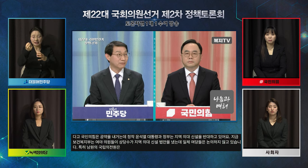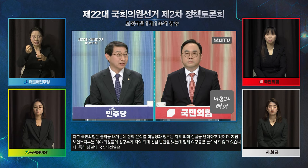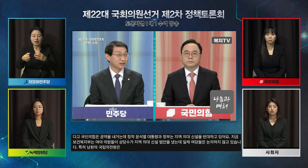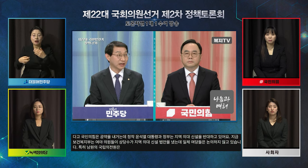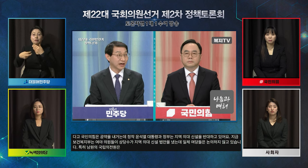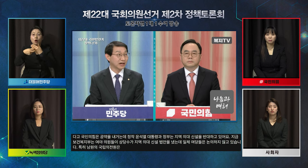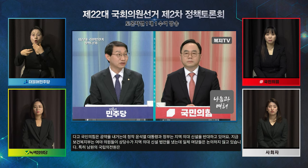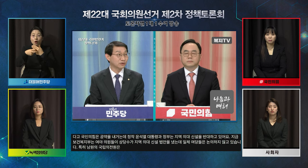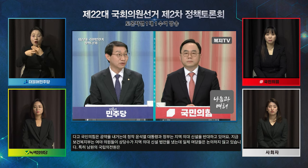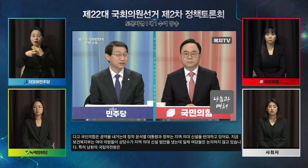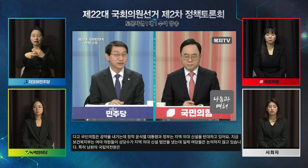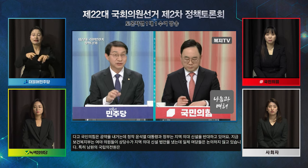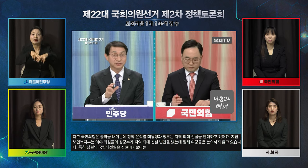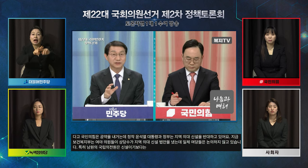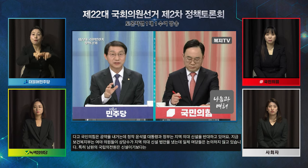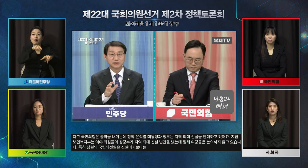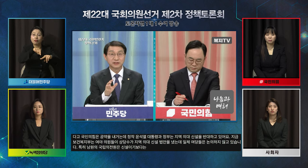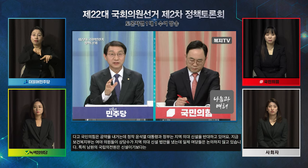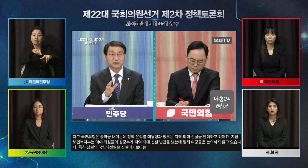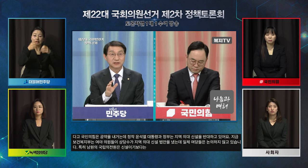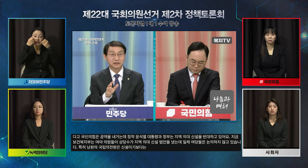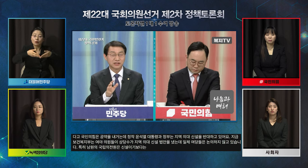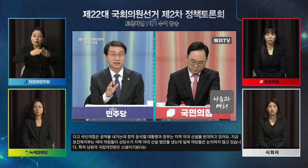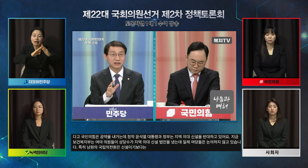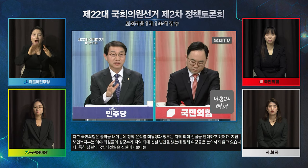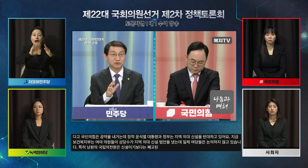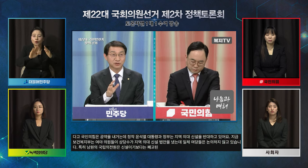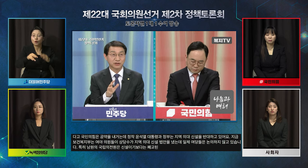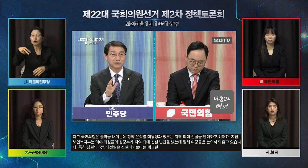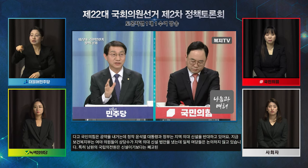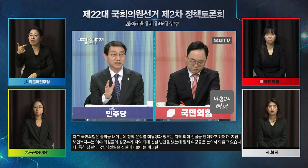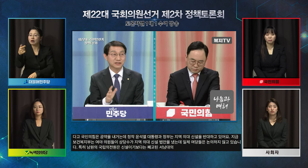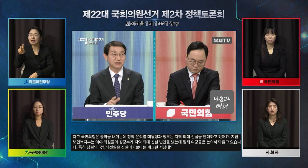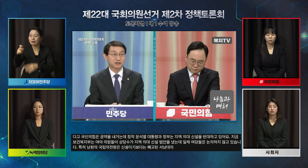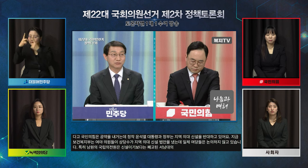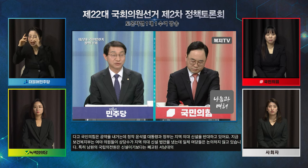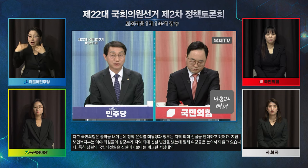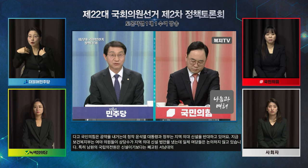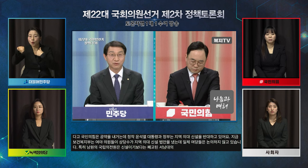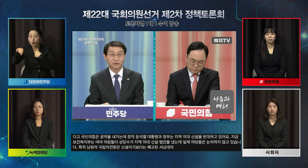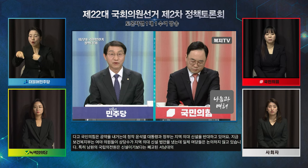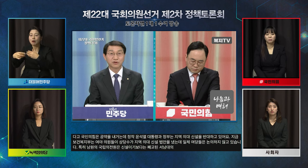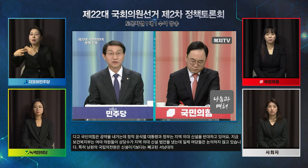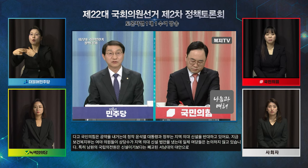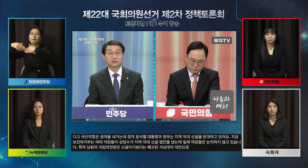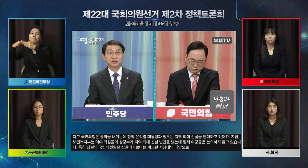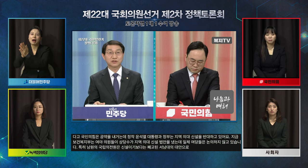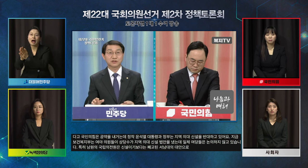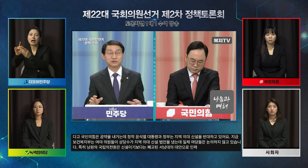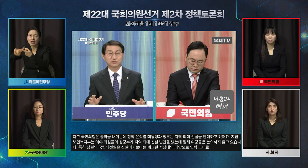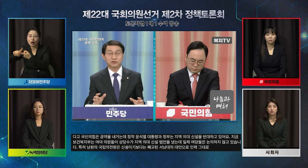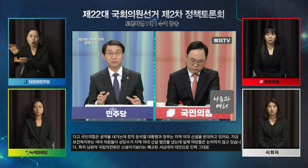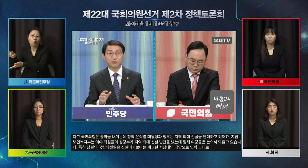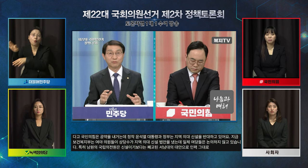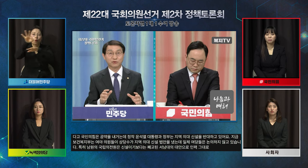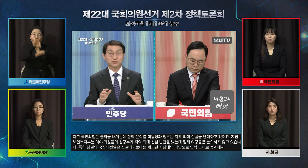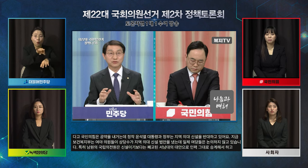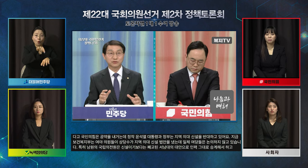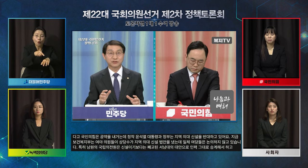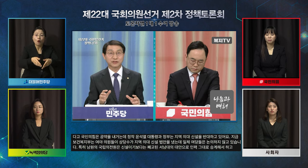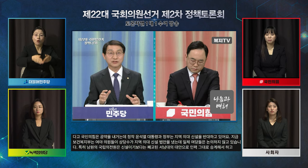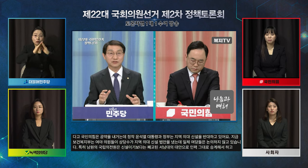서남대의 대안으로 그 인력까지도 그대로 승계해서 하는데도 불구하고 현재 국회